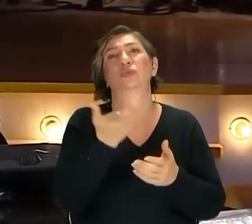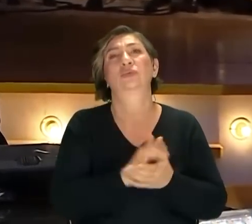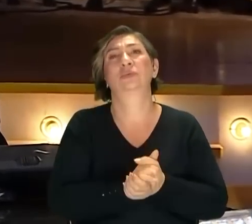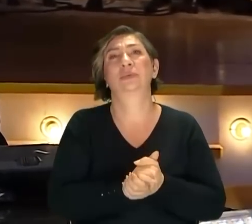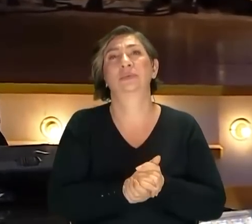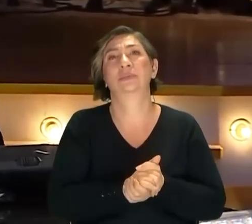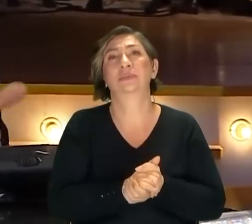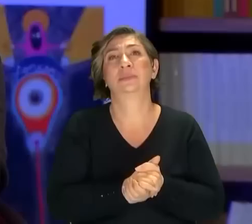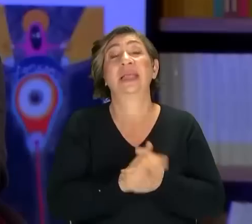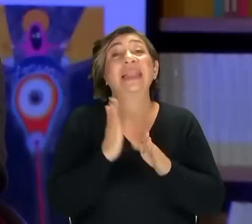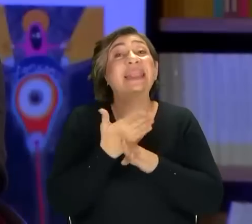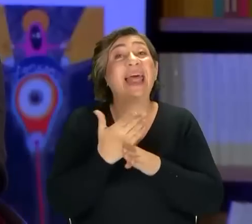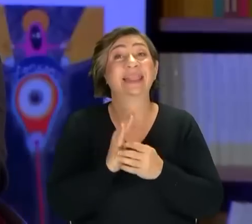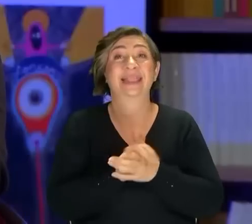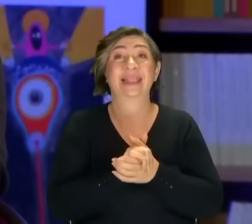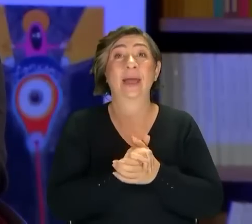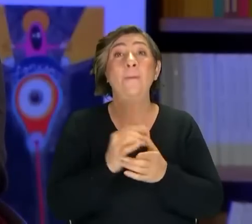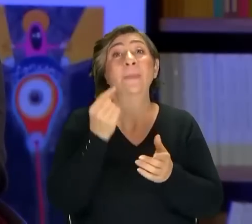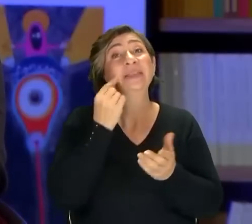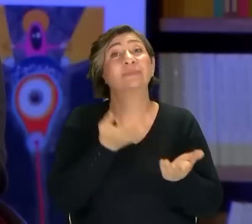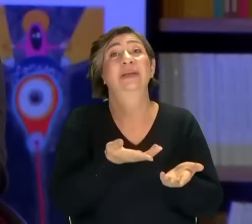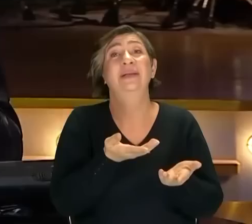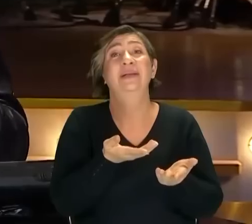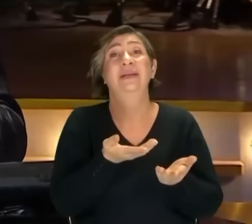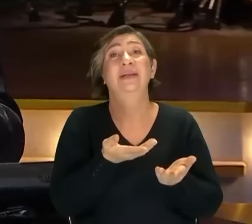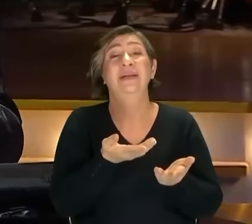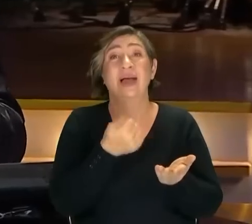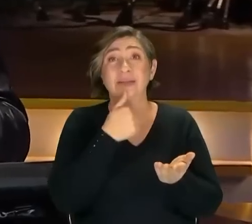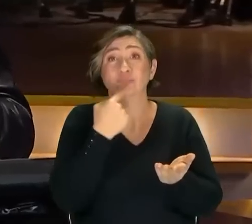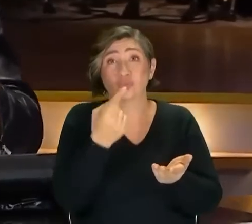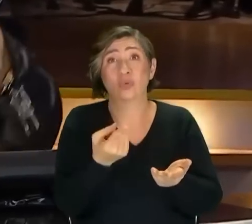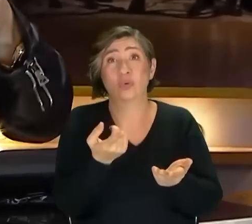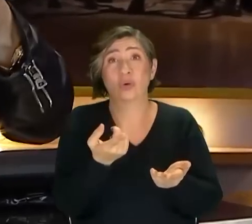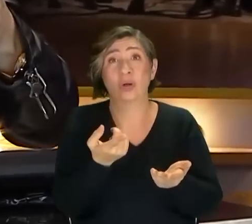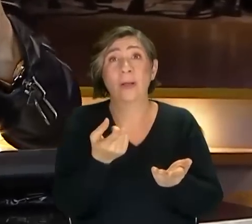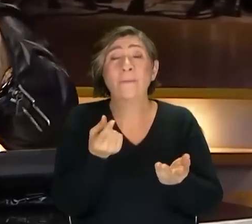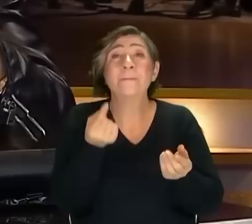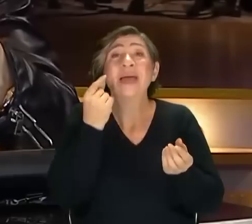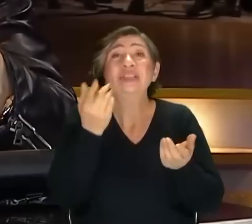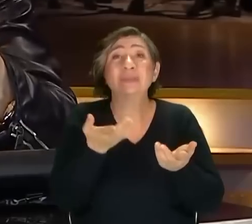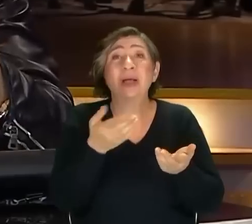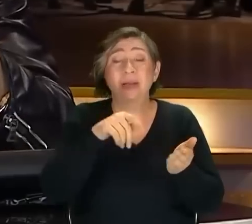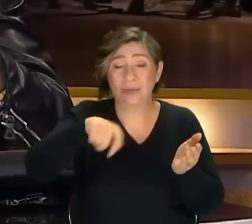ya? Niye? Mercimek. Adam söylüyor işte. Mercimek.